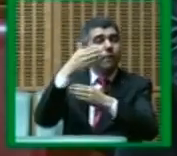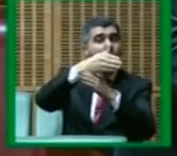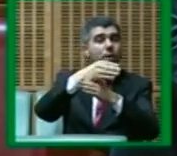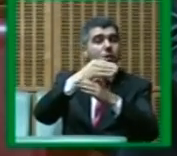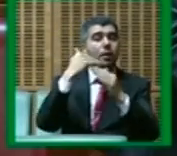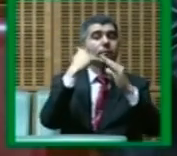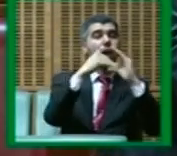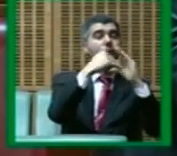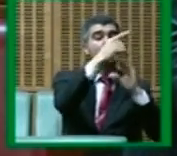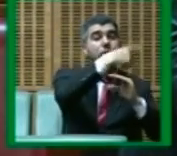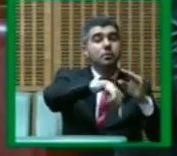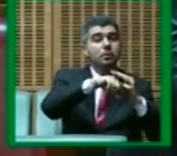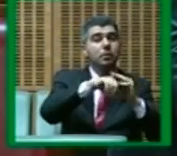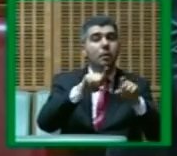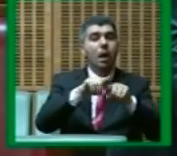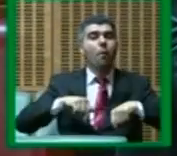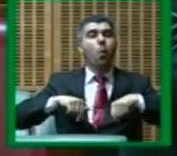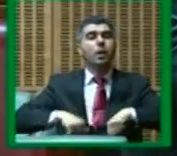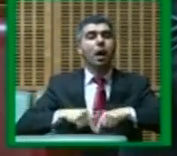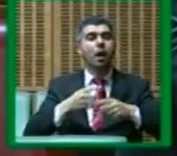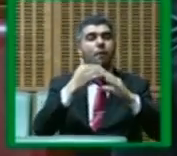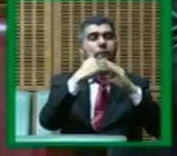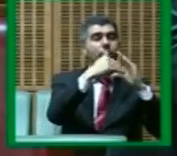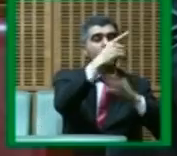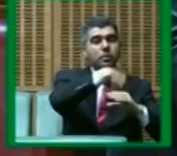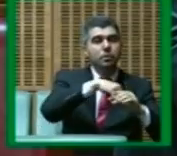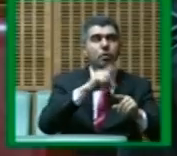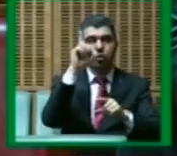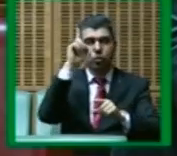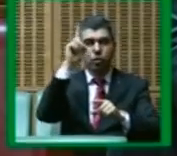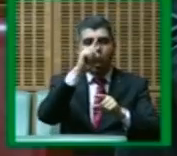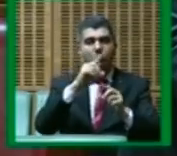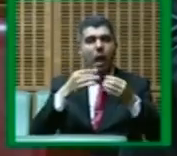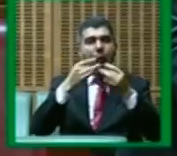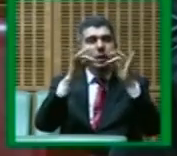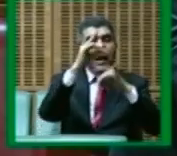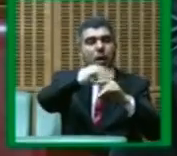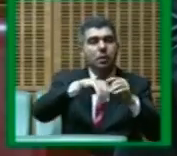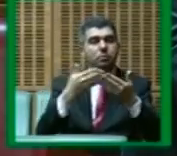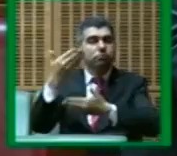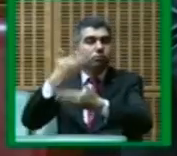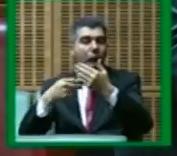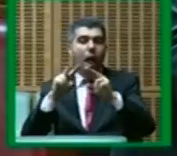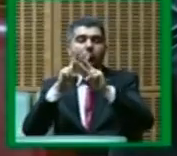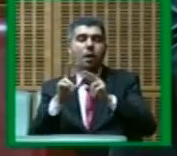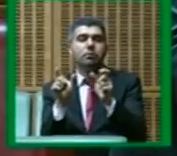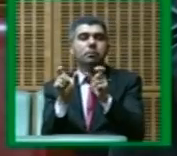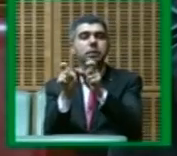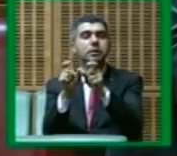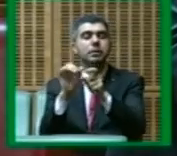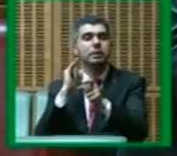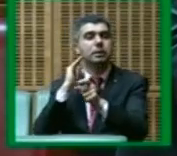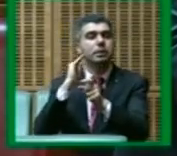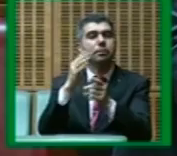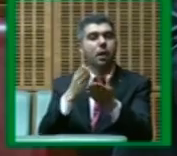للإدارة، الإدارة بجميع الأنواع ديالها، وبالتالي غادي يكون الضبط إن شاء الله رب العالمين ديال هذه المسألة وديال التدابير المالية اللي هي من